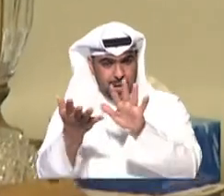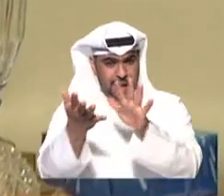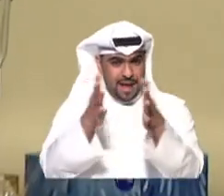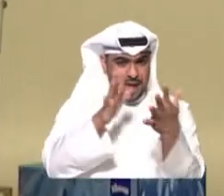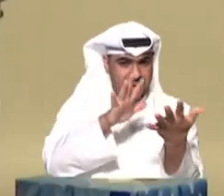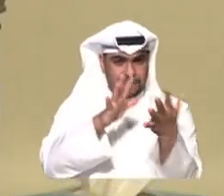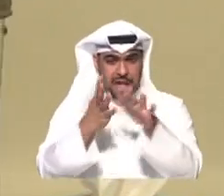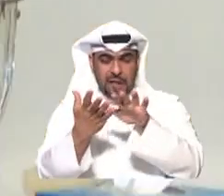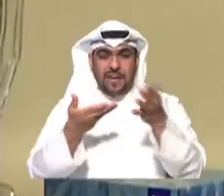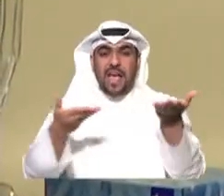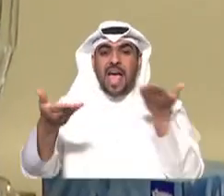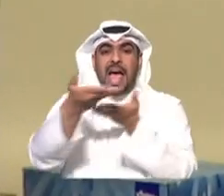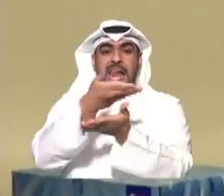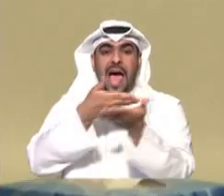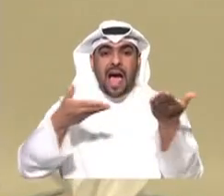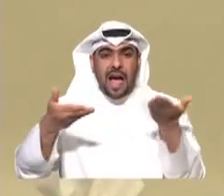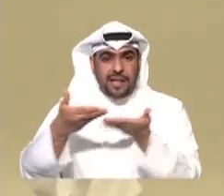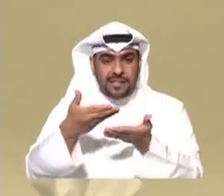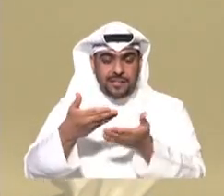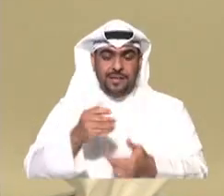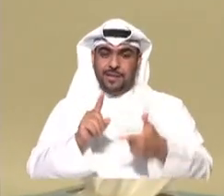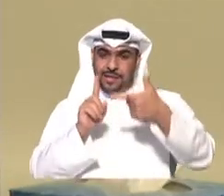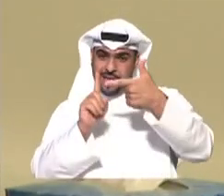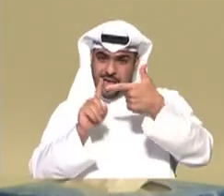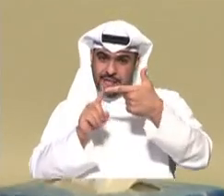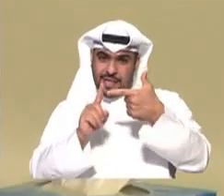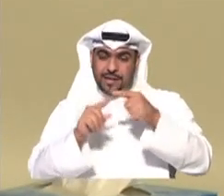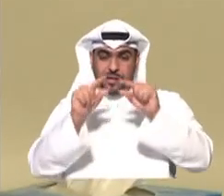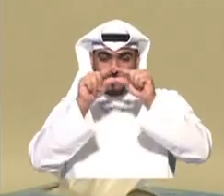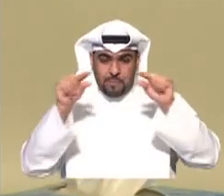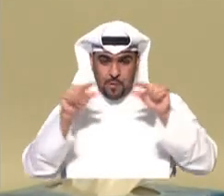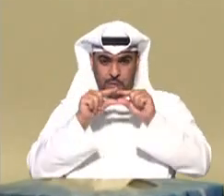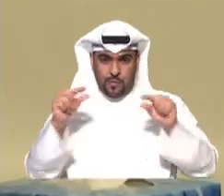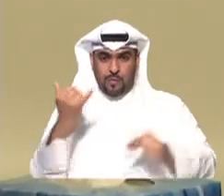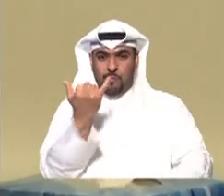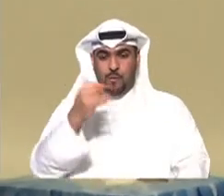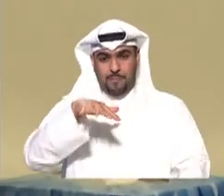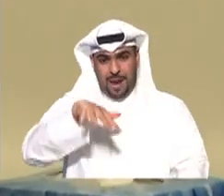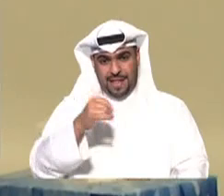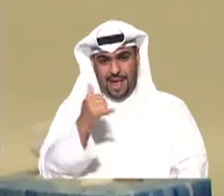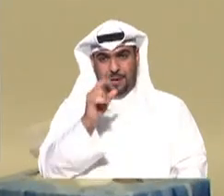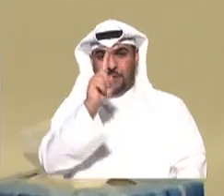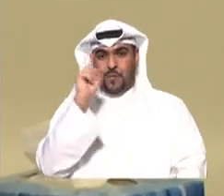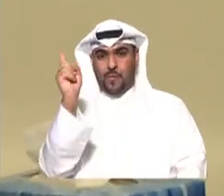البلدين إضافة إلى تطورات الأوضاع على الساحتين الإقليمية والدولية.